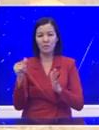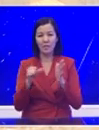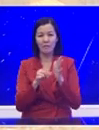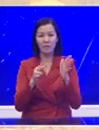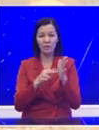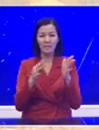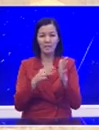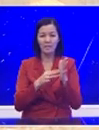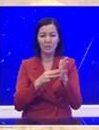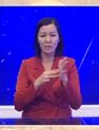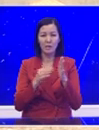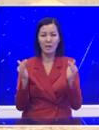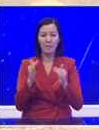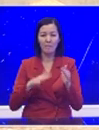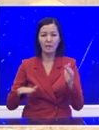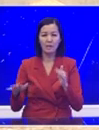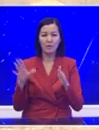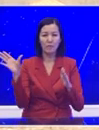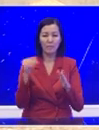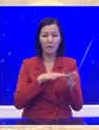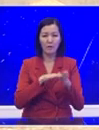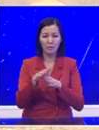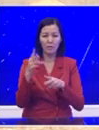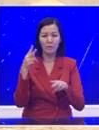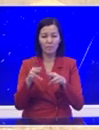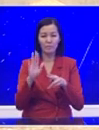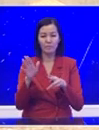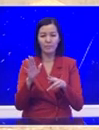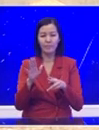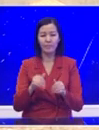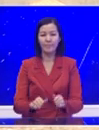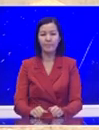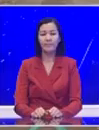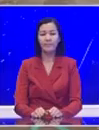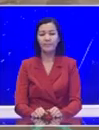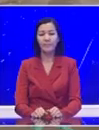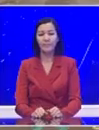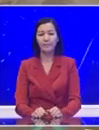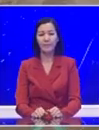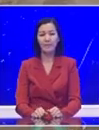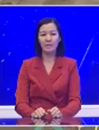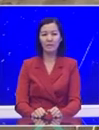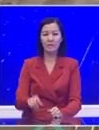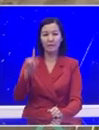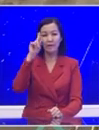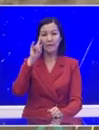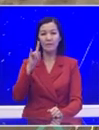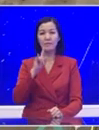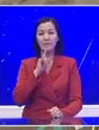7-ші микрорайондарымыз барлық көп қабатты үйлерді бәрін қамтимыз дезинфекциялап. Елімізде